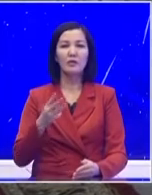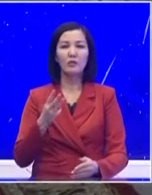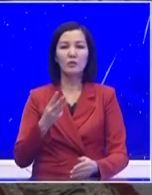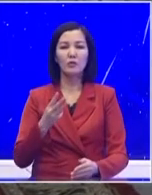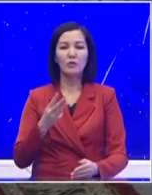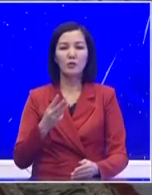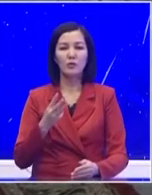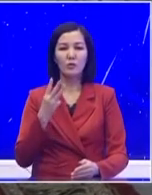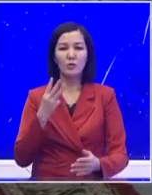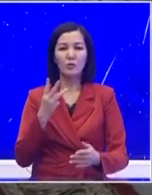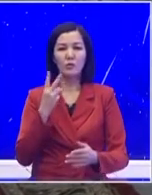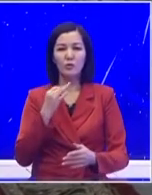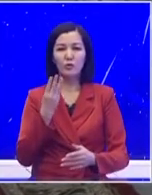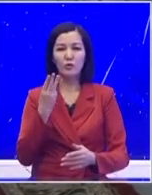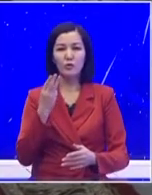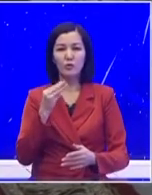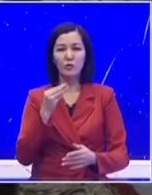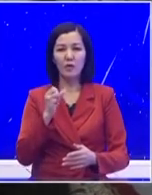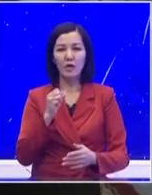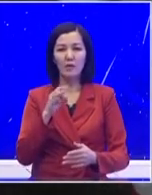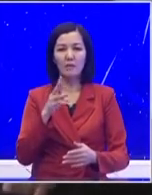бар. Үшжарма деген ауылда